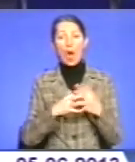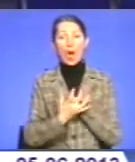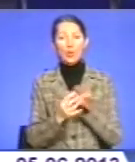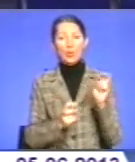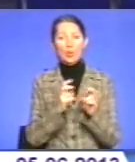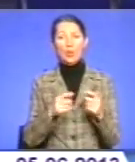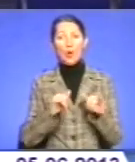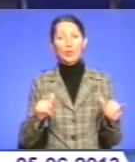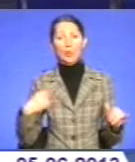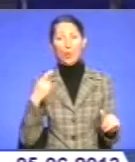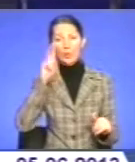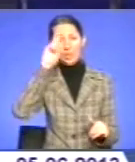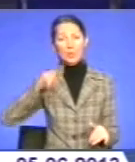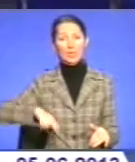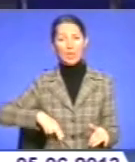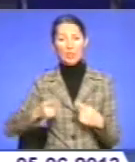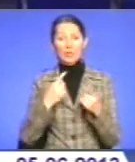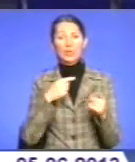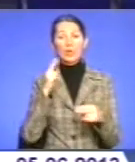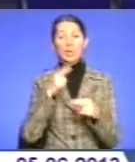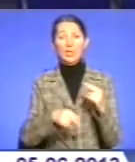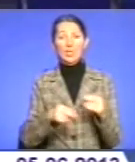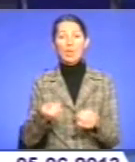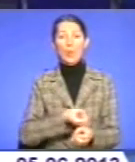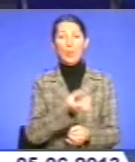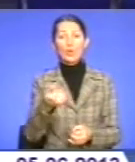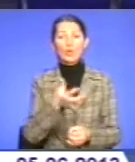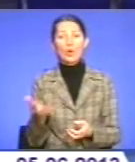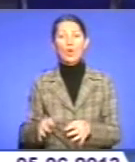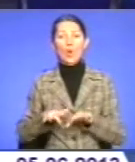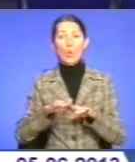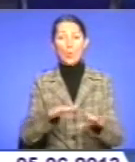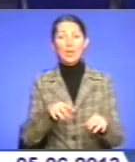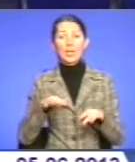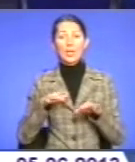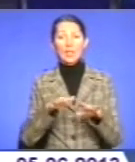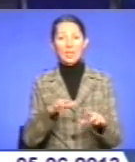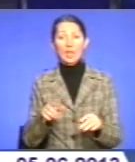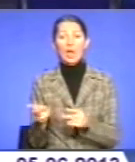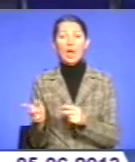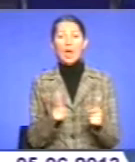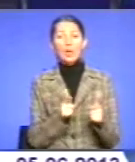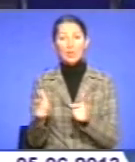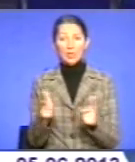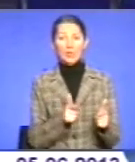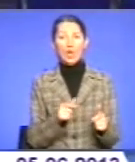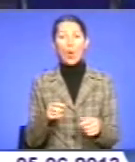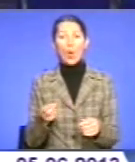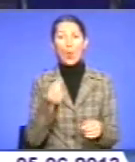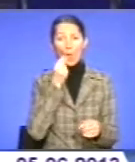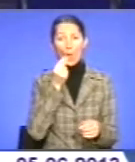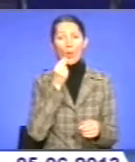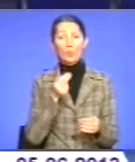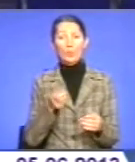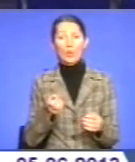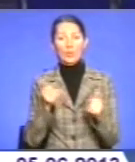облдержадміністрації. Йшлося про завершення посівної кампанії та хід заготівлі кормів у 2013 році. Також говорили про